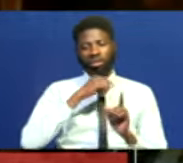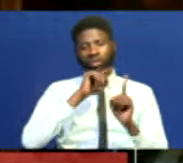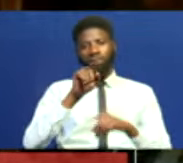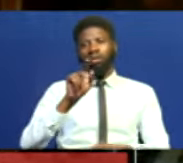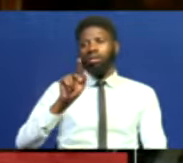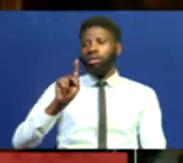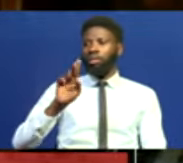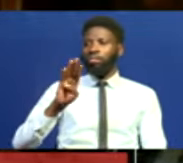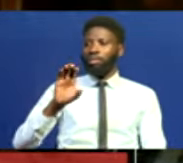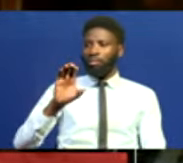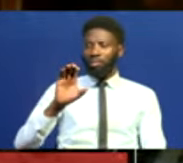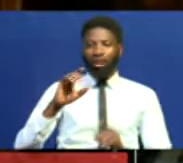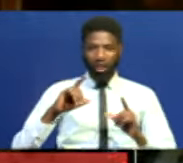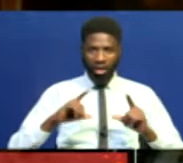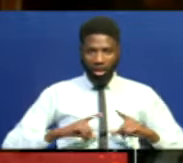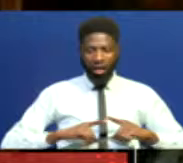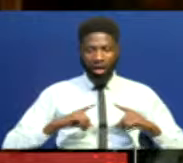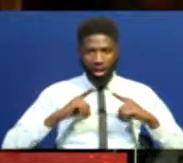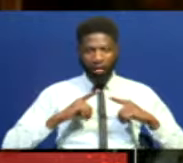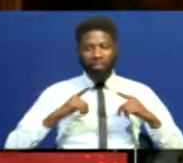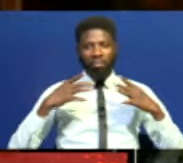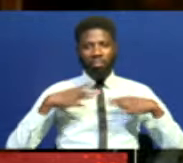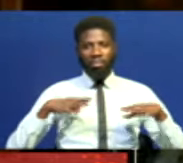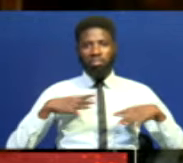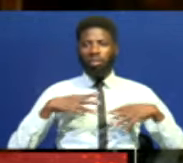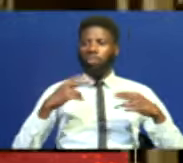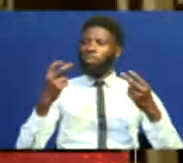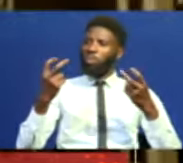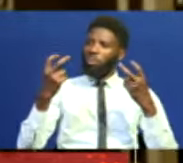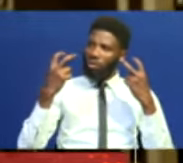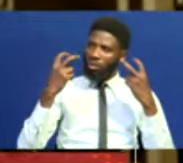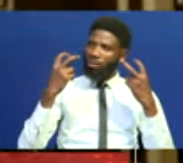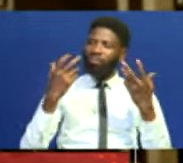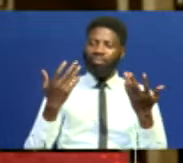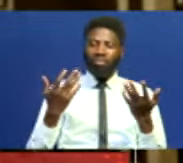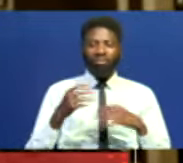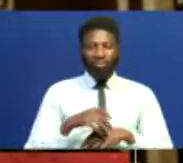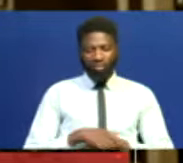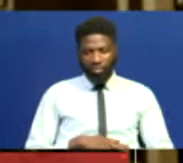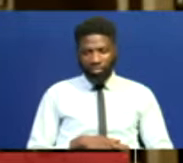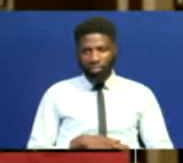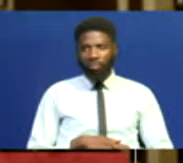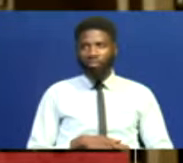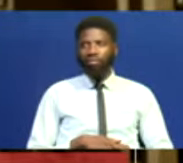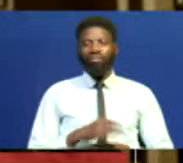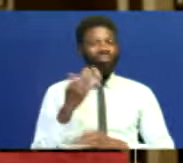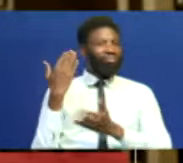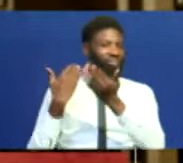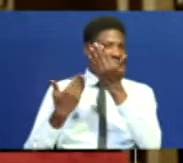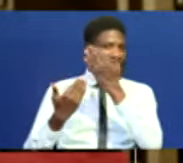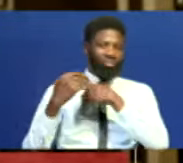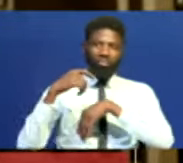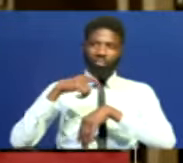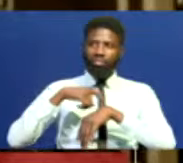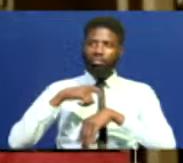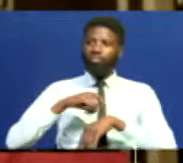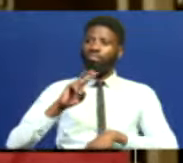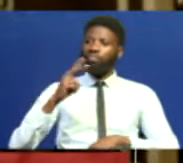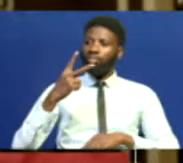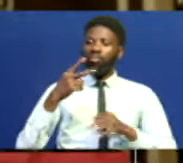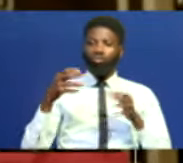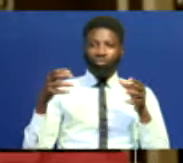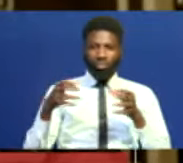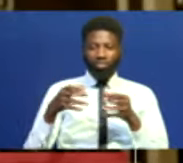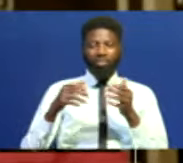zinatokea kwa kule kwa wananchi wana watch za kina uvivu wakati huo. Second generation